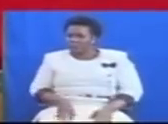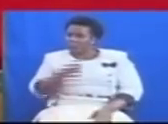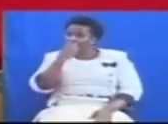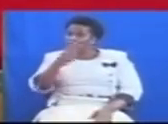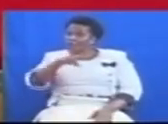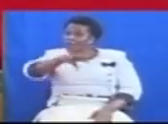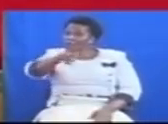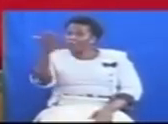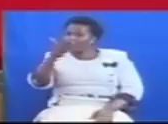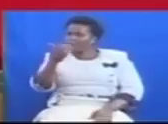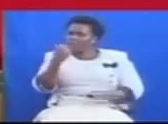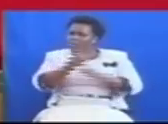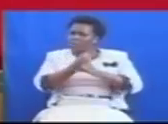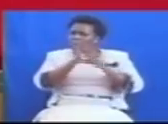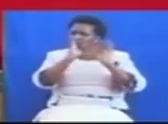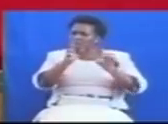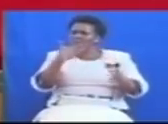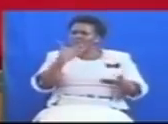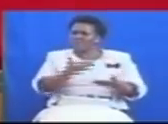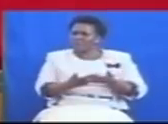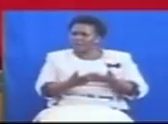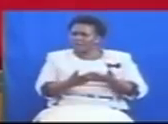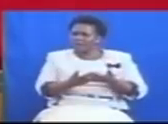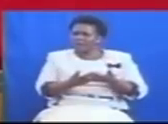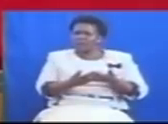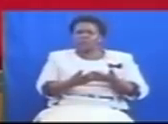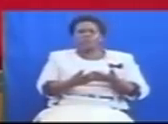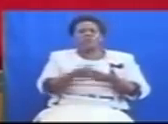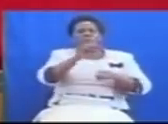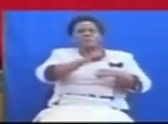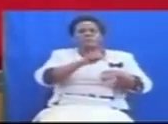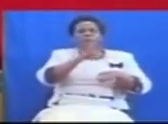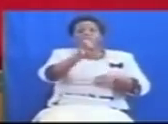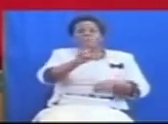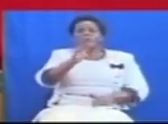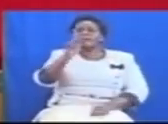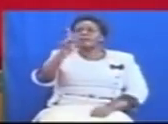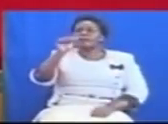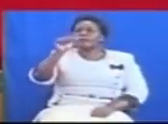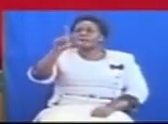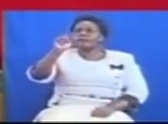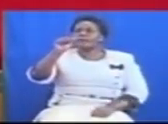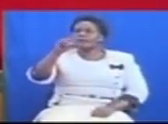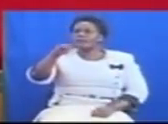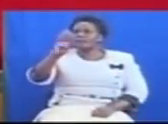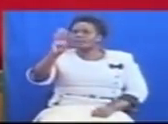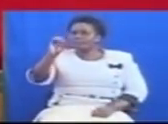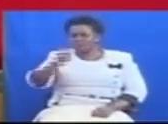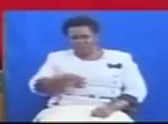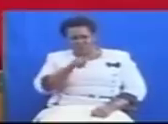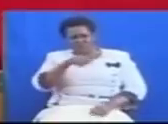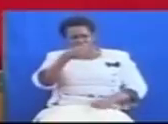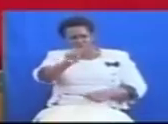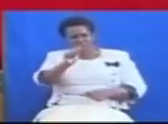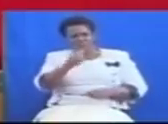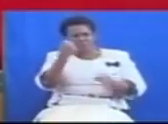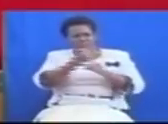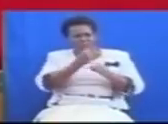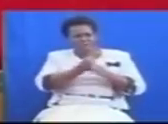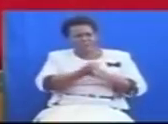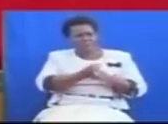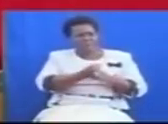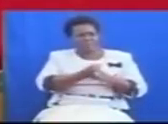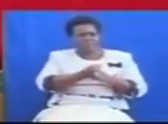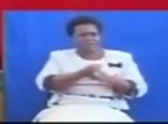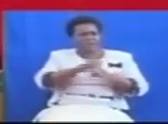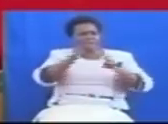vizuri. Mfano mzuri ni halmashauri ya Kalambo ambao walikuta kwamba tayari wana makubaliano na wananchi, wanamwachia 60%